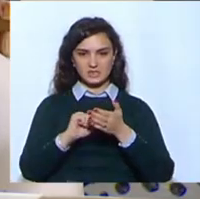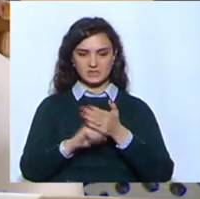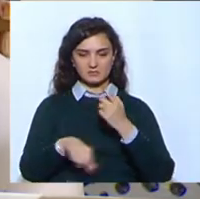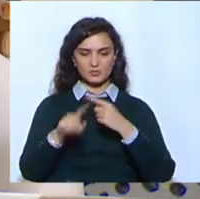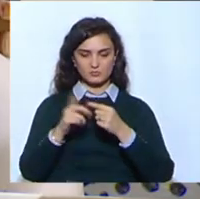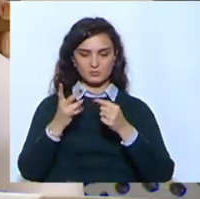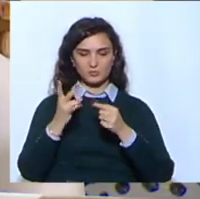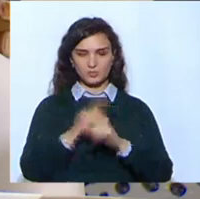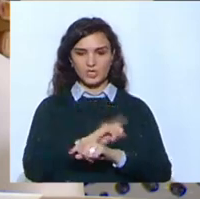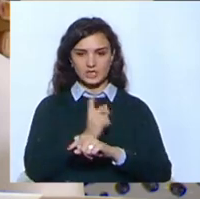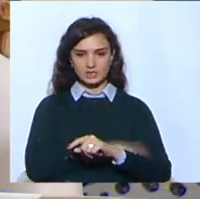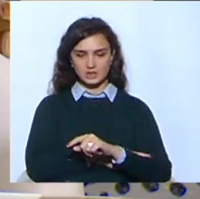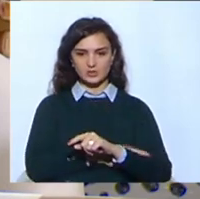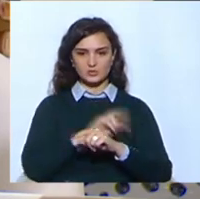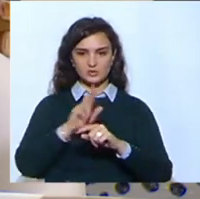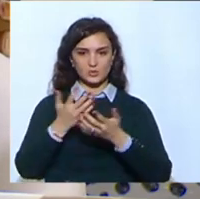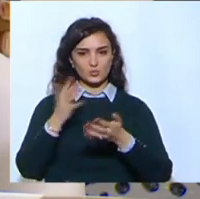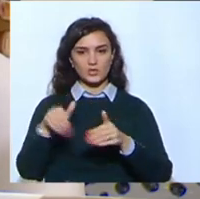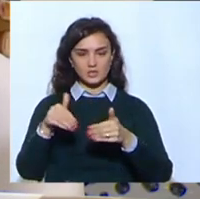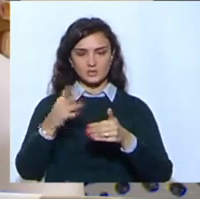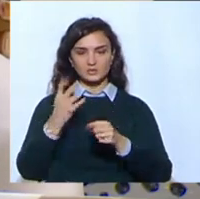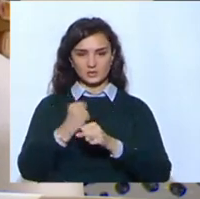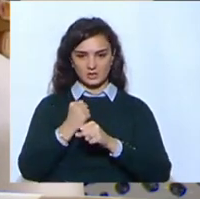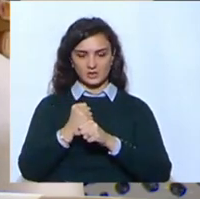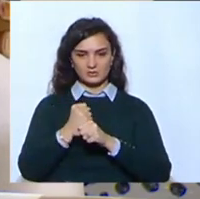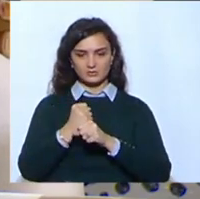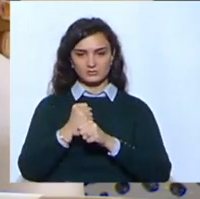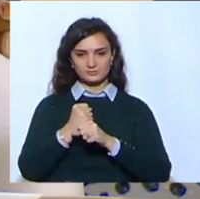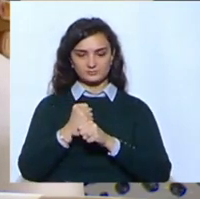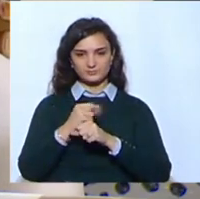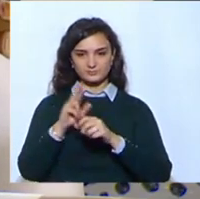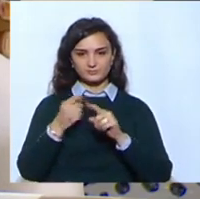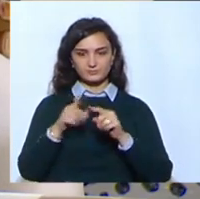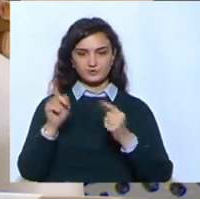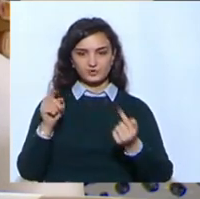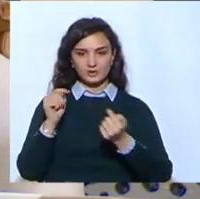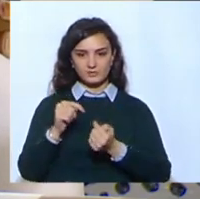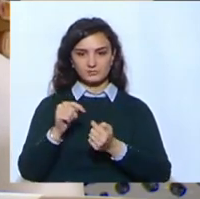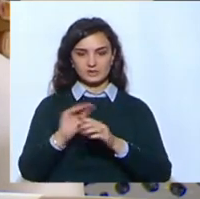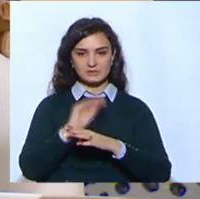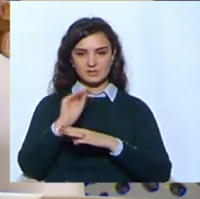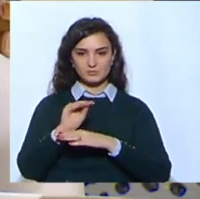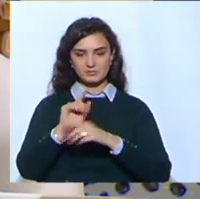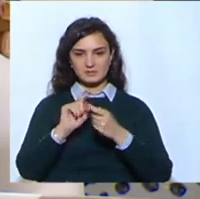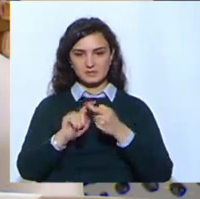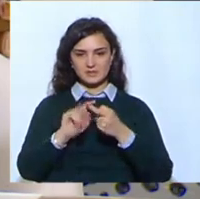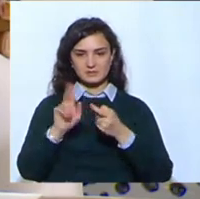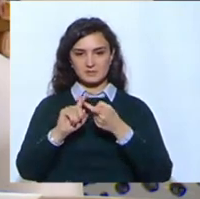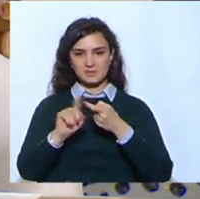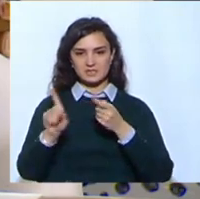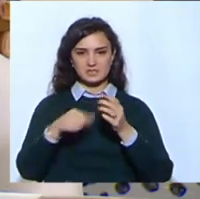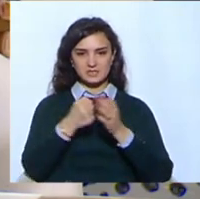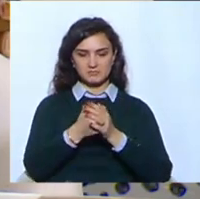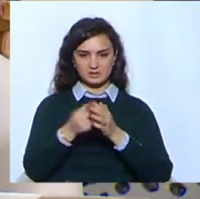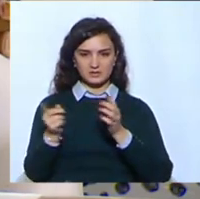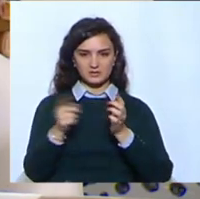უნდა გააძლიეროს და ან თუ არა გამოიმუშაოს აუცილებლად და ეს შესაბამისად იზრდება ინფექციიდან ინფექციამდე